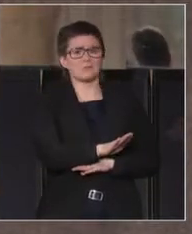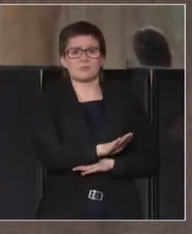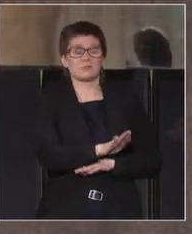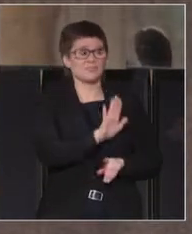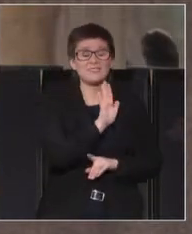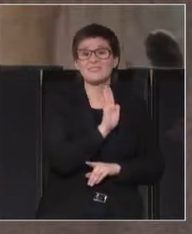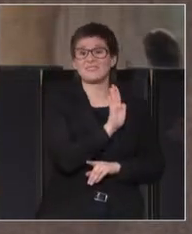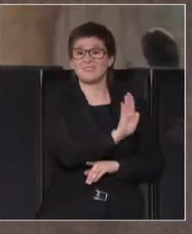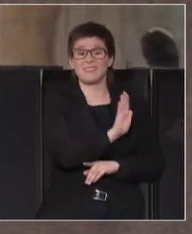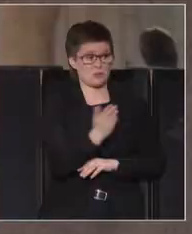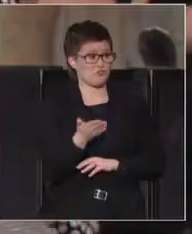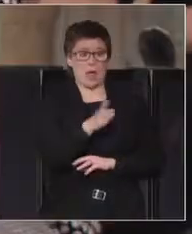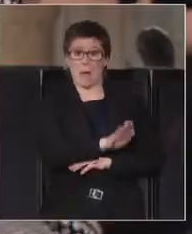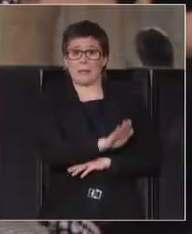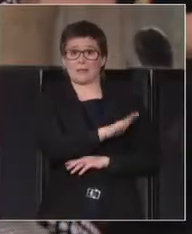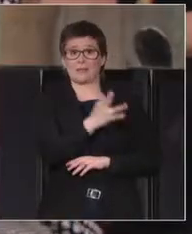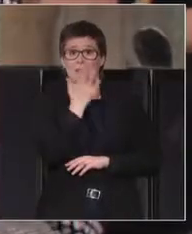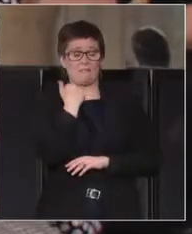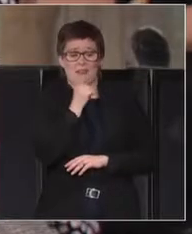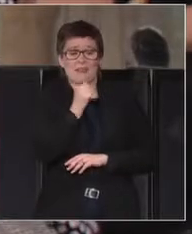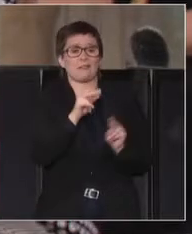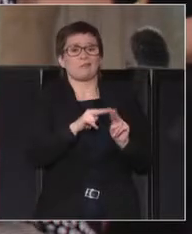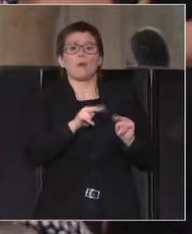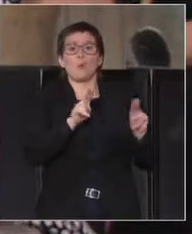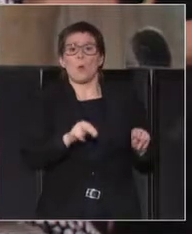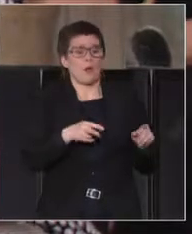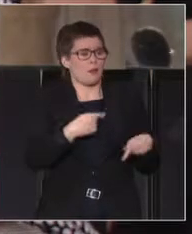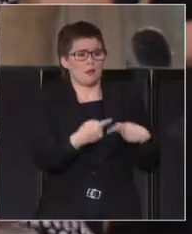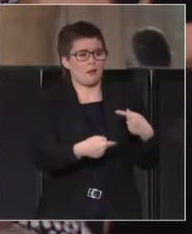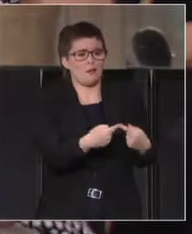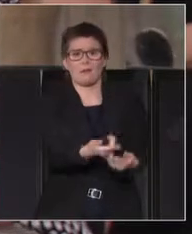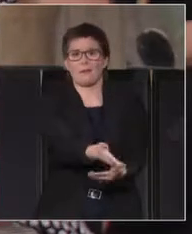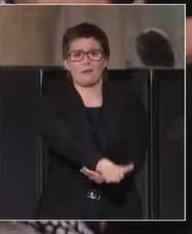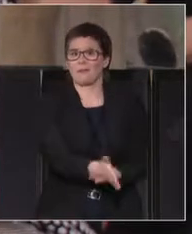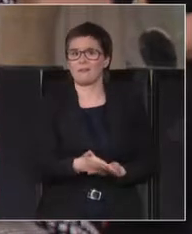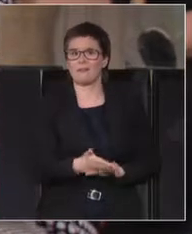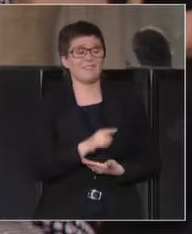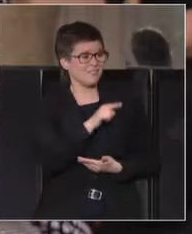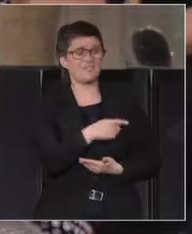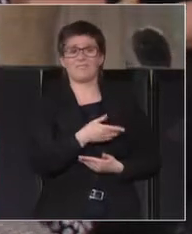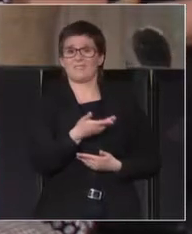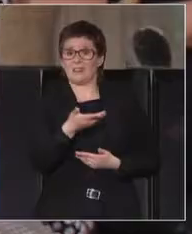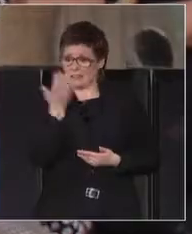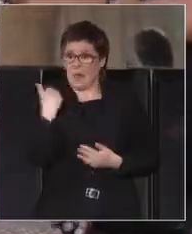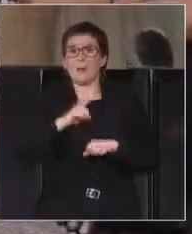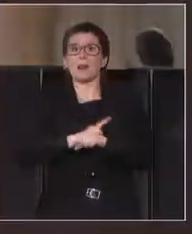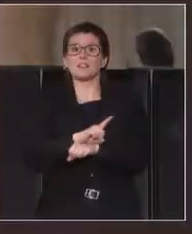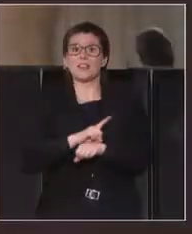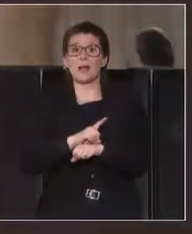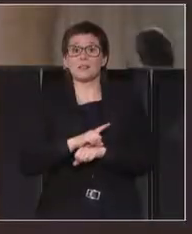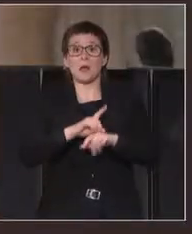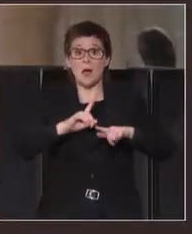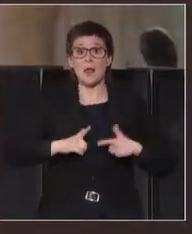der Tod all seine Natürlichkeit verloren. Er ist Opfer einer Zeit geworden, die Leben wie Lebensmittel abgewogen